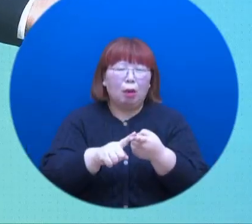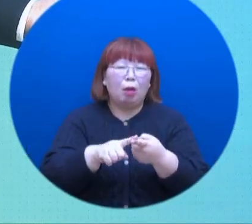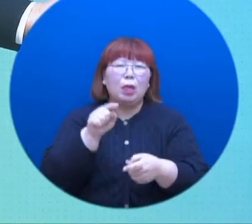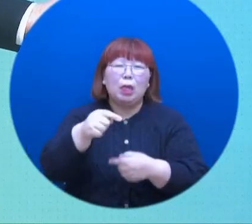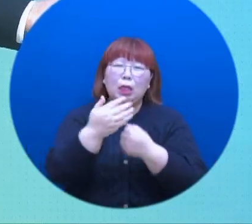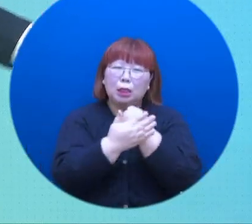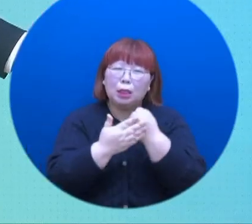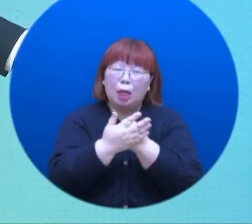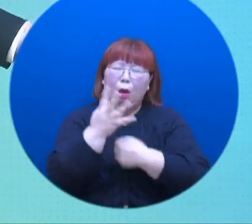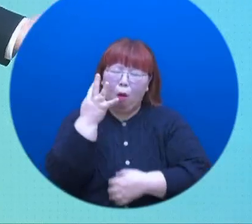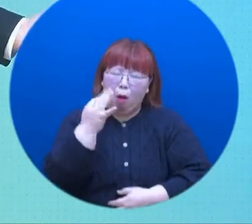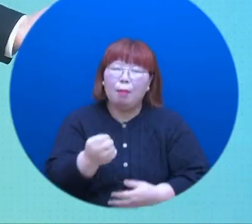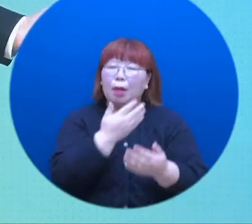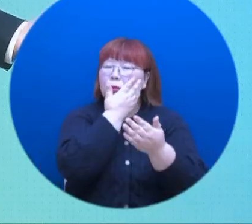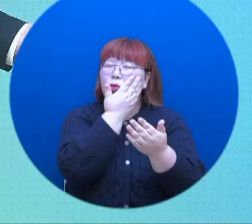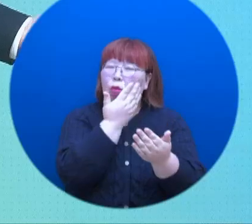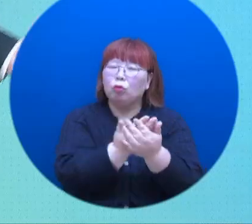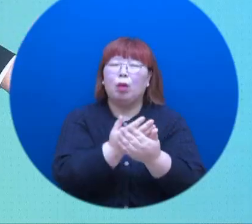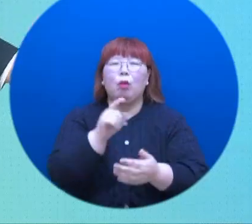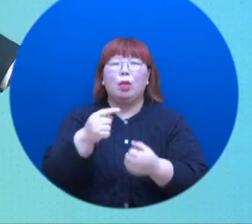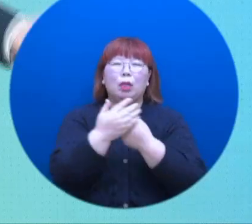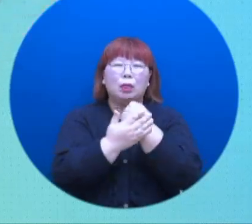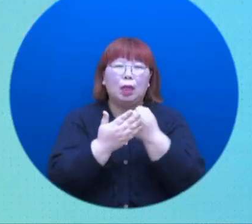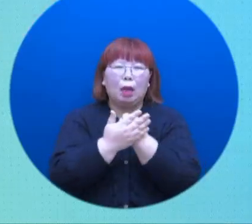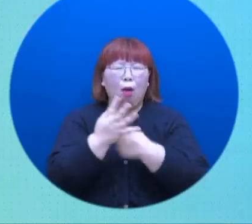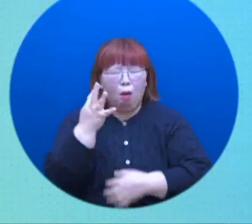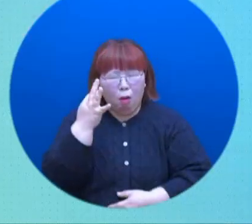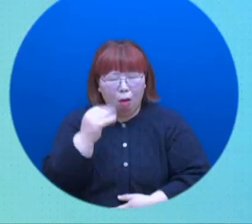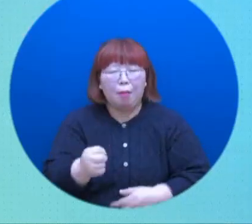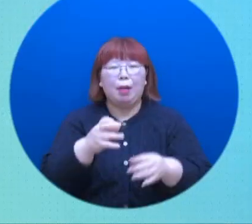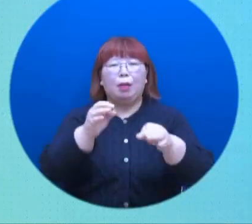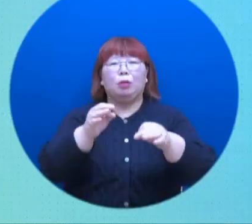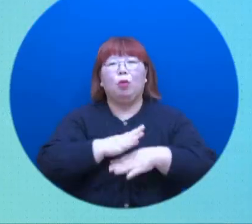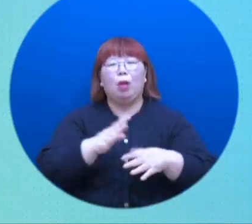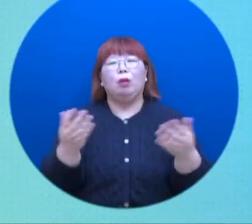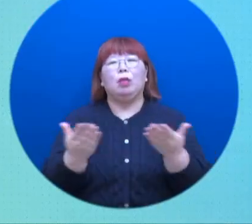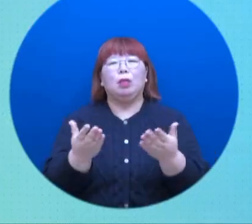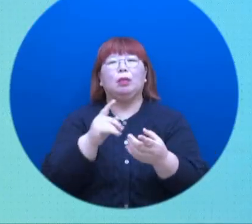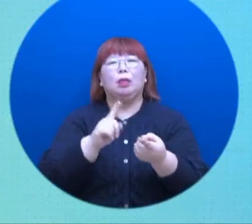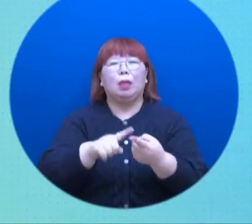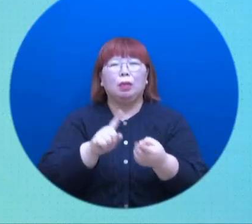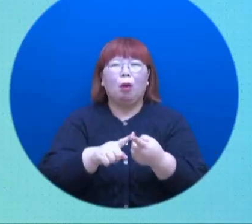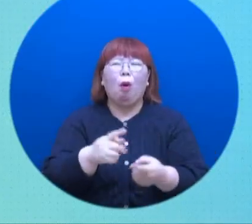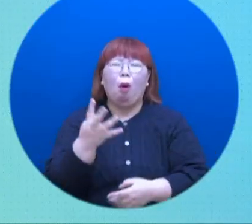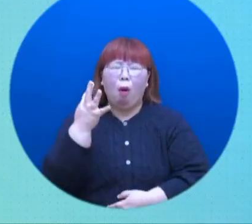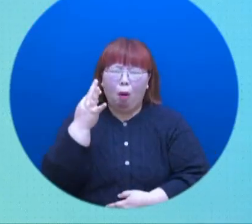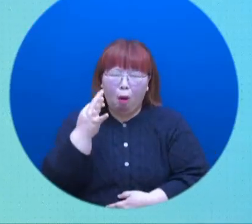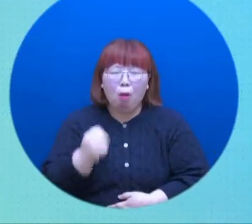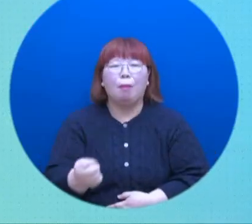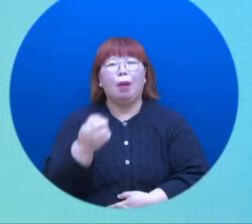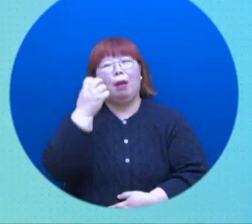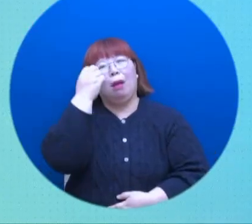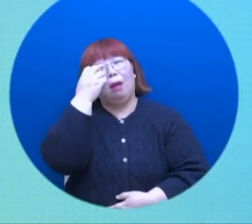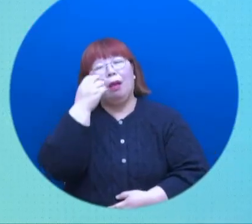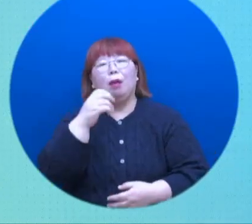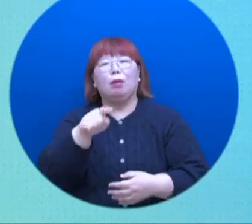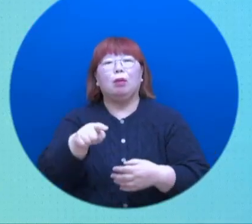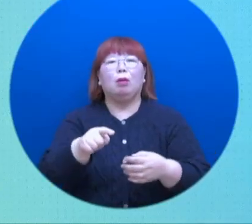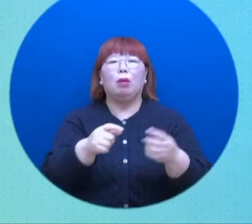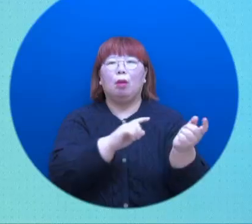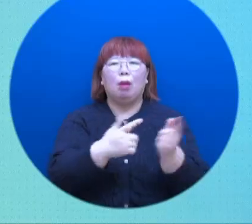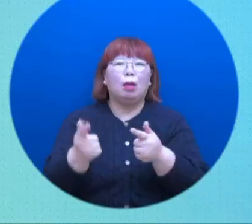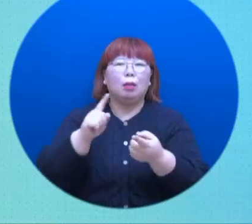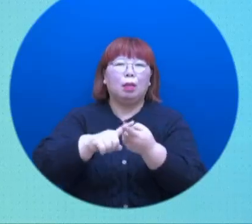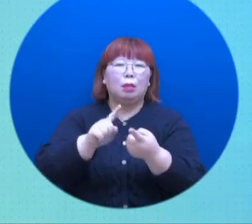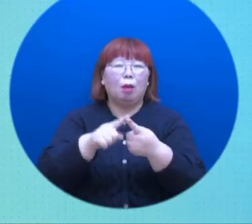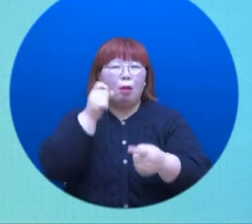얼마나 소중한 것인지, 이 은혜가 얼마나 놀라운 것인지, 얼마나 신비한 것인지 더 깨닫도록